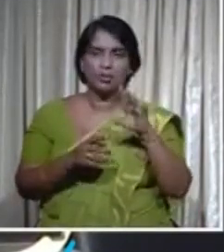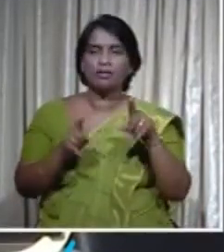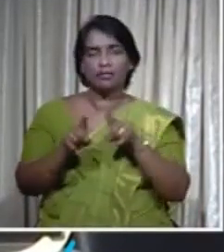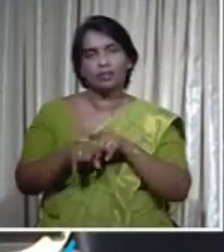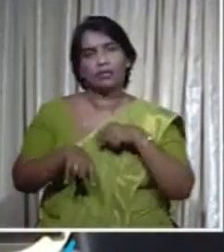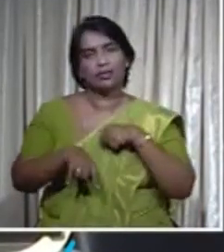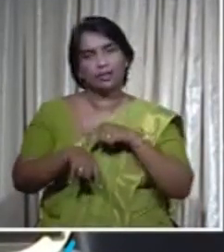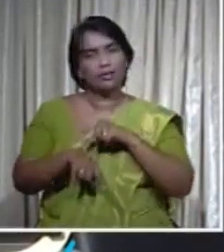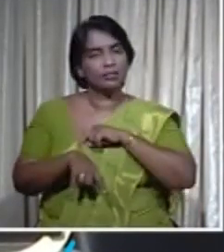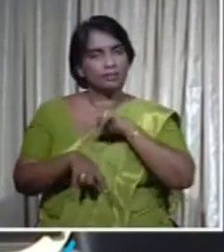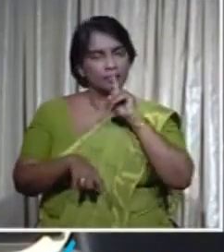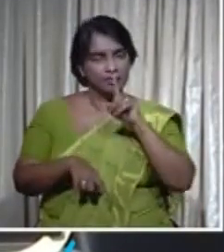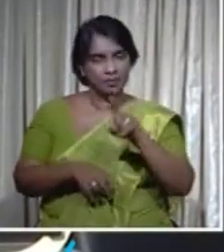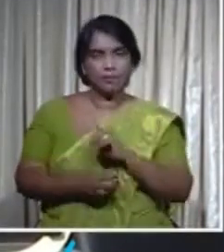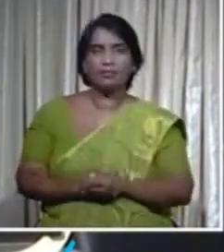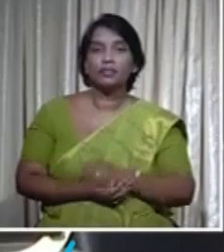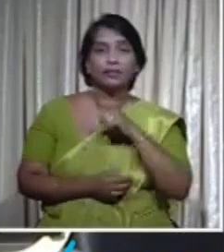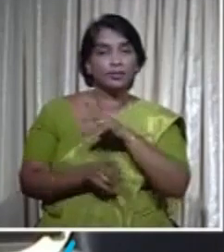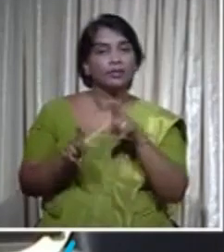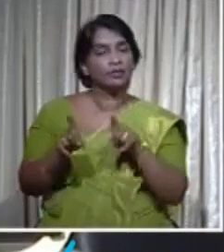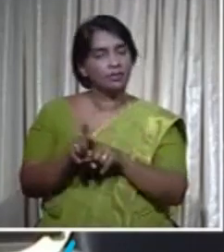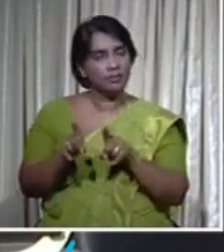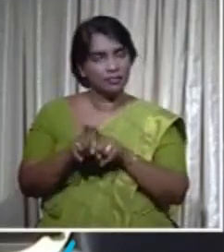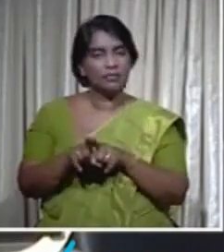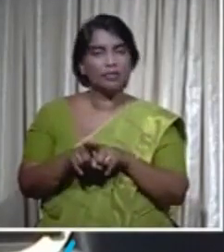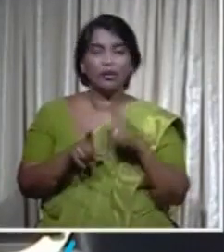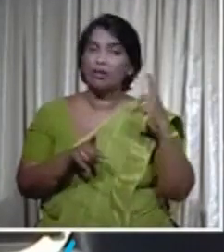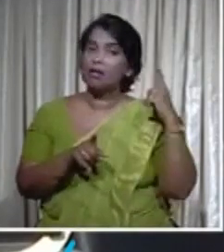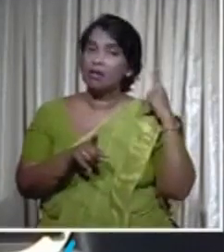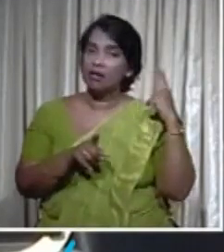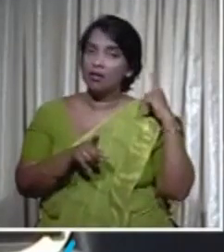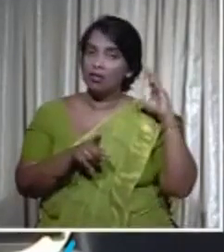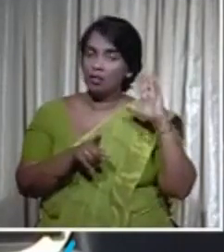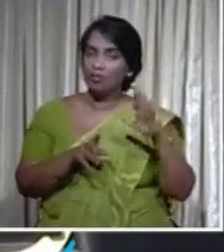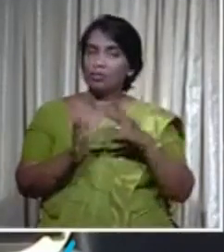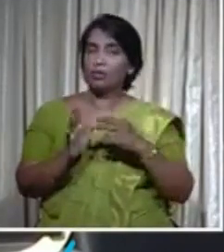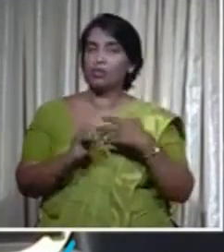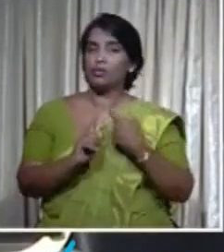விரும்புகின்றேன். அடுத்தபடியாக இராணுவத்திற்கு பல கோடி ரூபாய் ஒதுக்கப்பட்டிருக்கிறது.